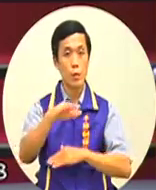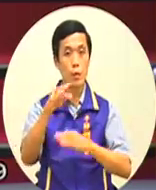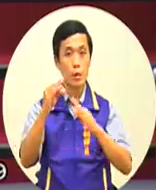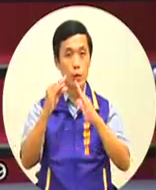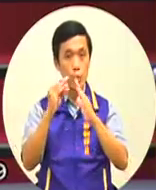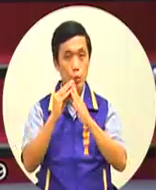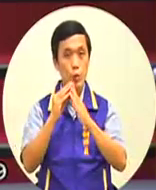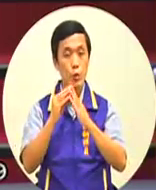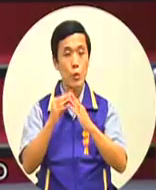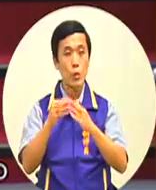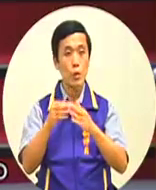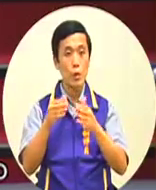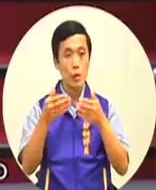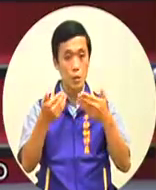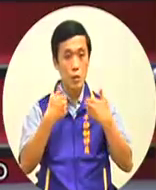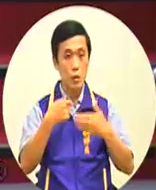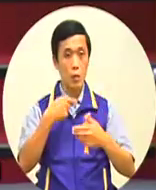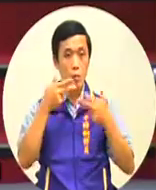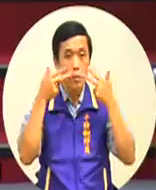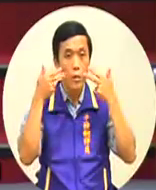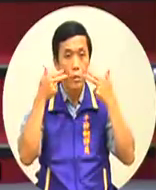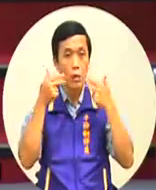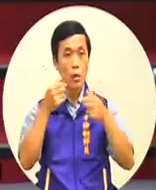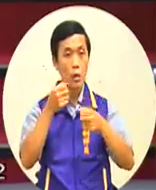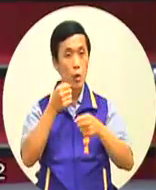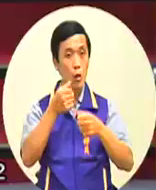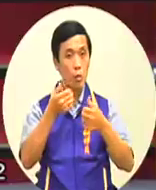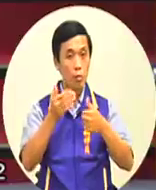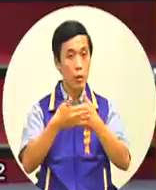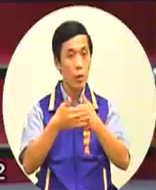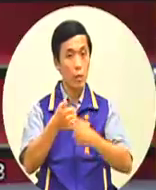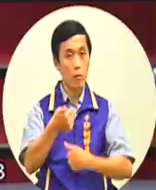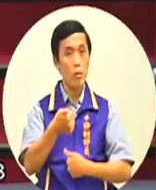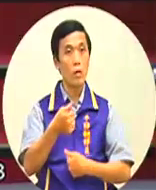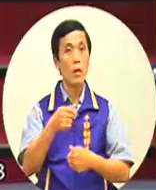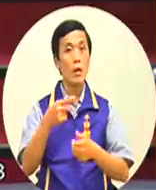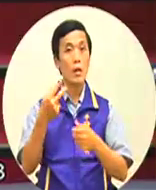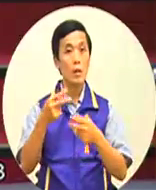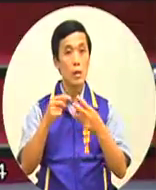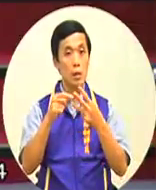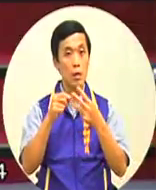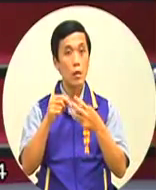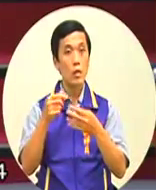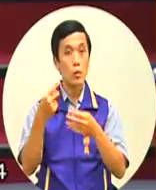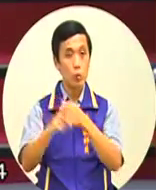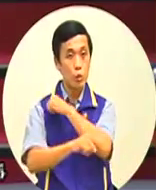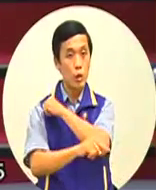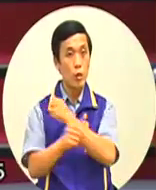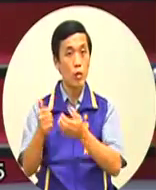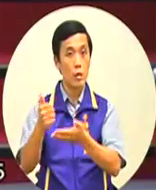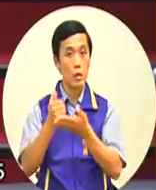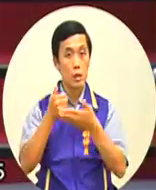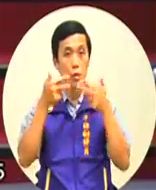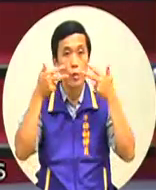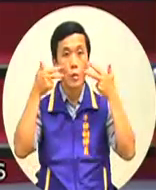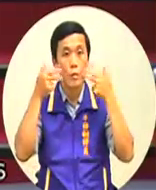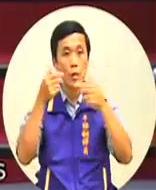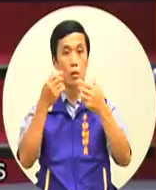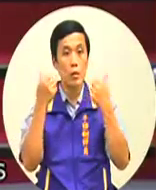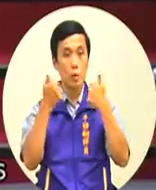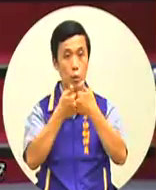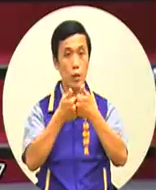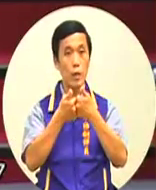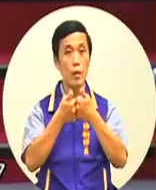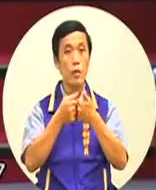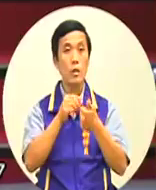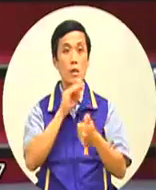一个德政了哈。那第一个，我们是不是请我们的原民会，看是主委回应还是我们的处